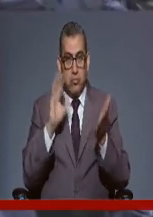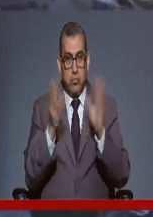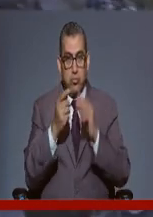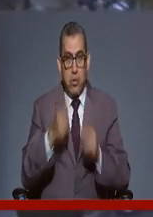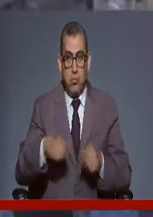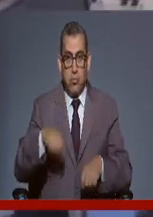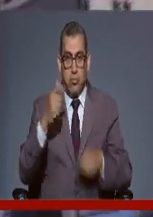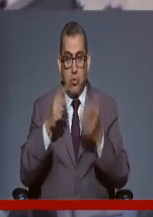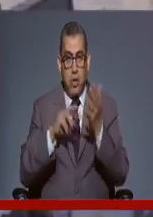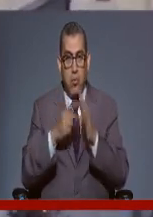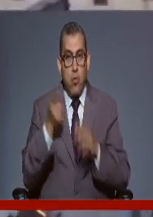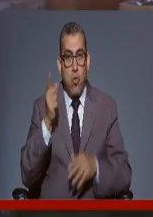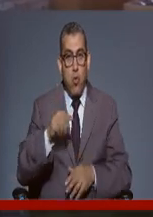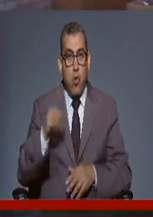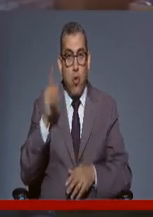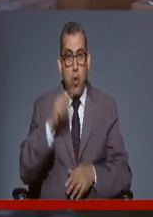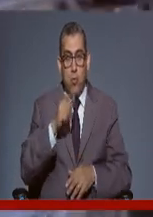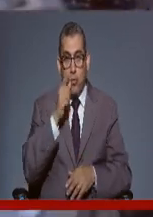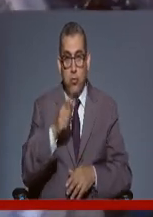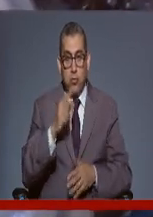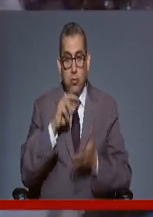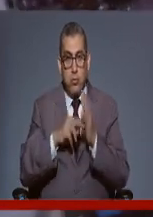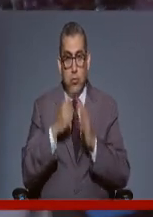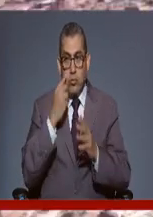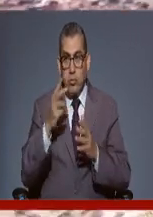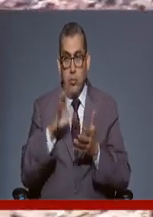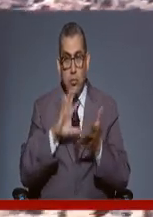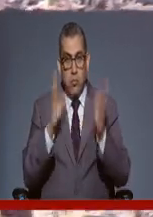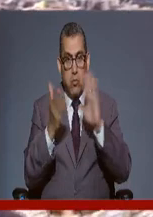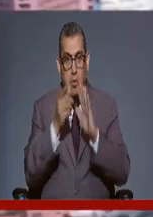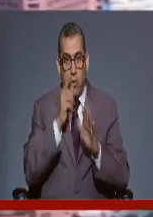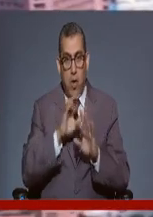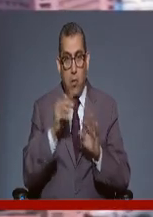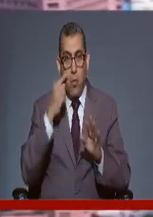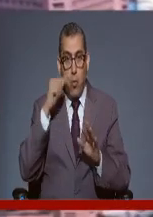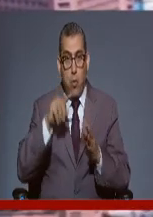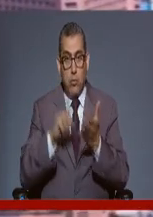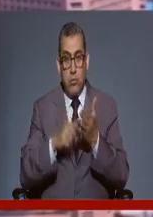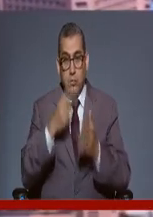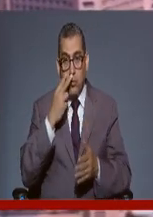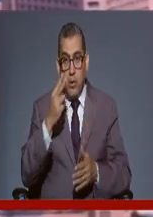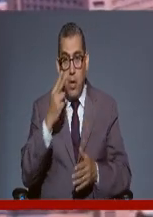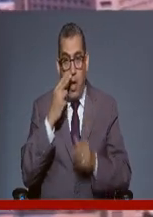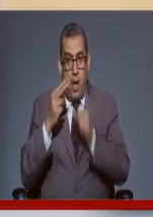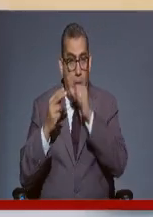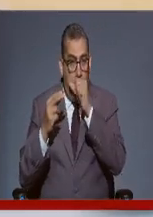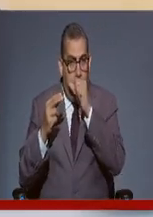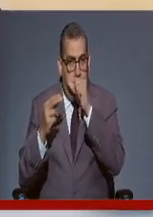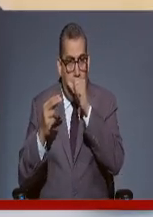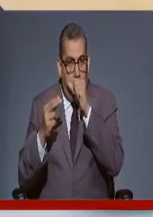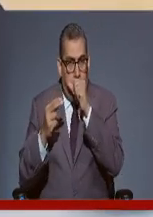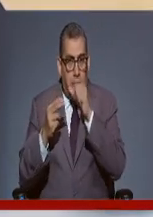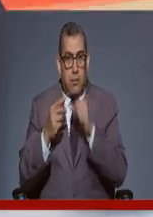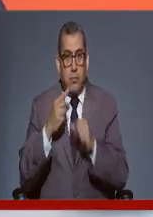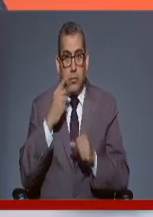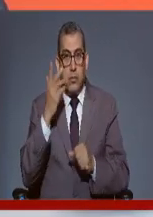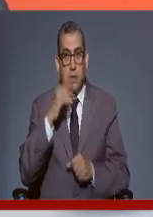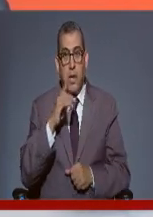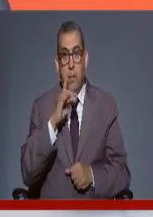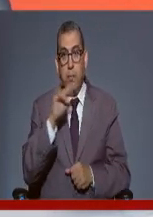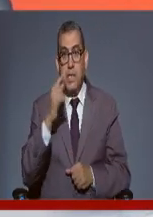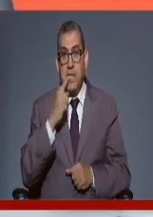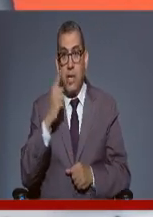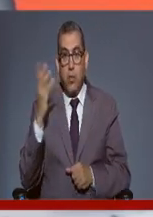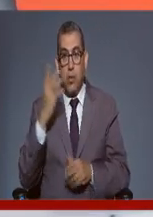وكل يوم بقت بتزداد صعوبه الواقع ان المشكله السكانيه هي سبب كل التغير ده في 100 سنه اللي فاته